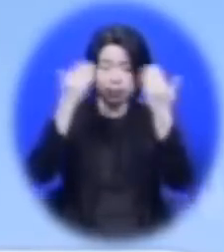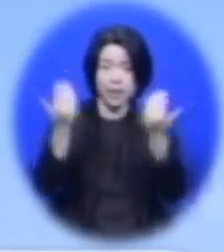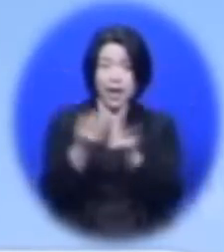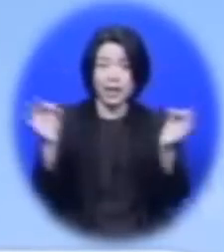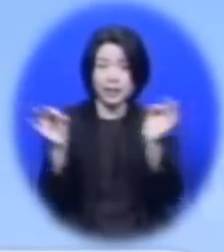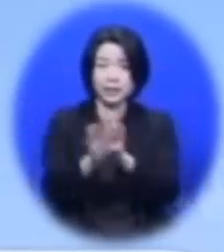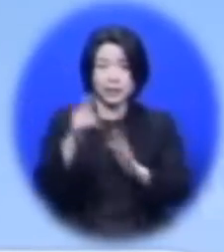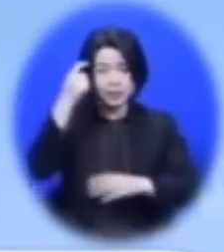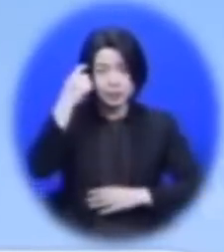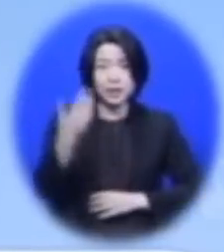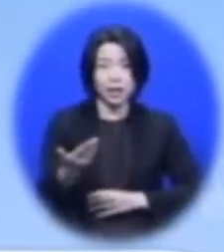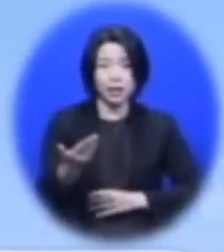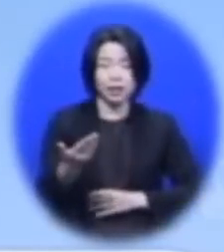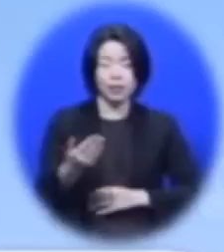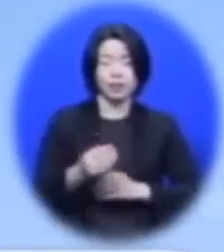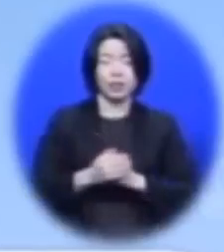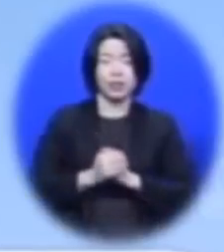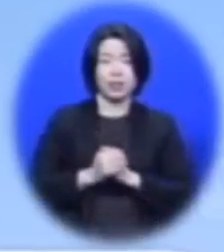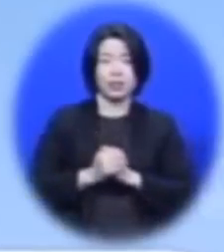없어졌습니까?